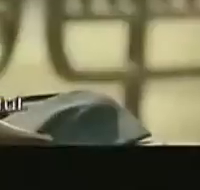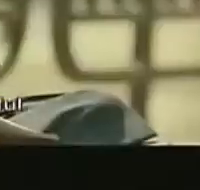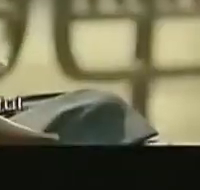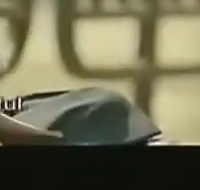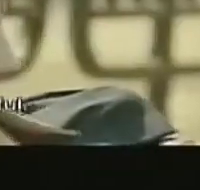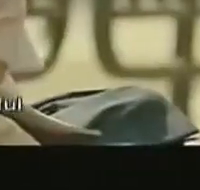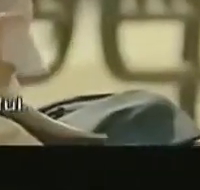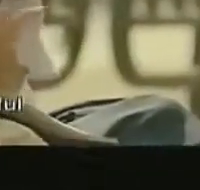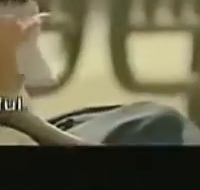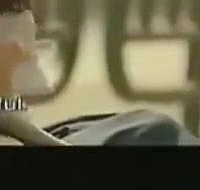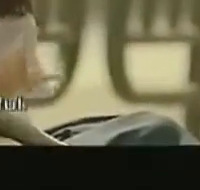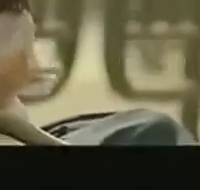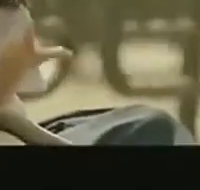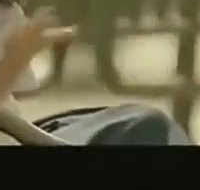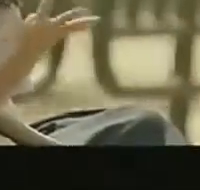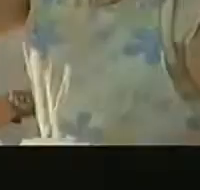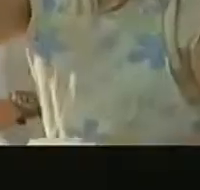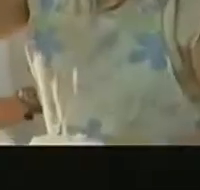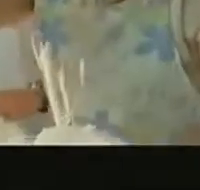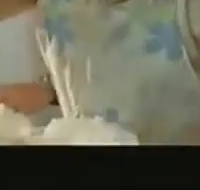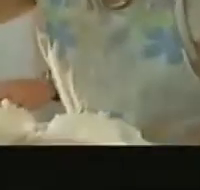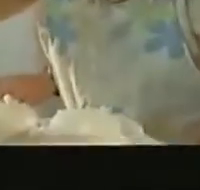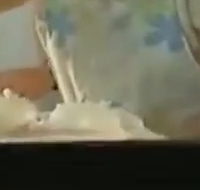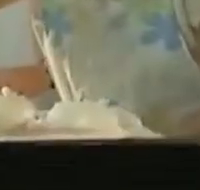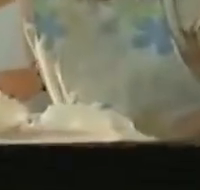ได้โลกที่สวยงามกว่าเดิม